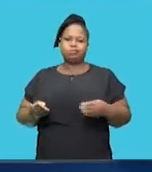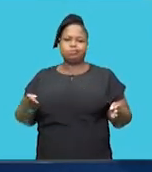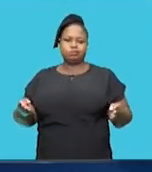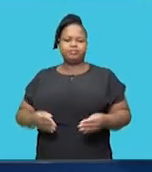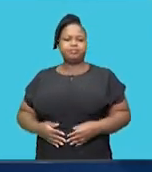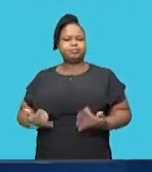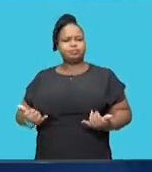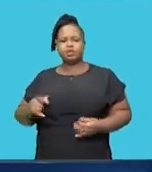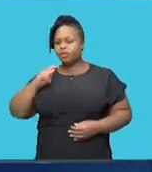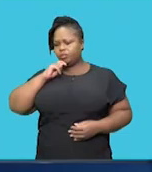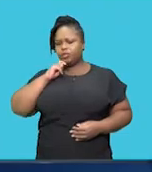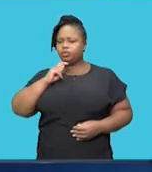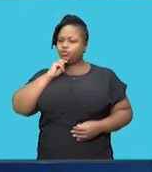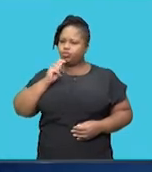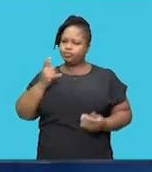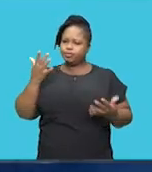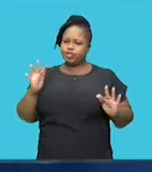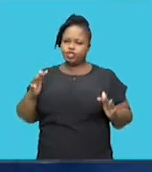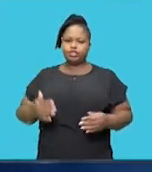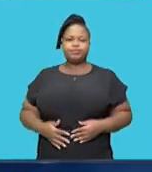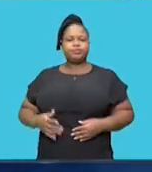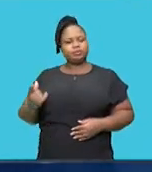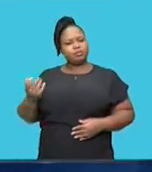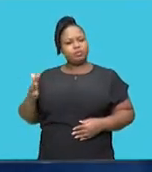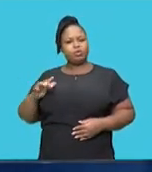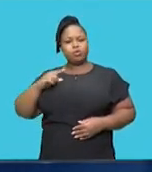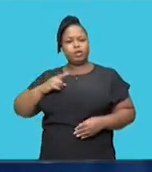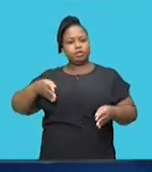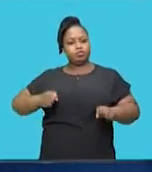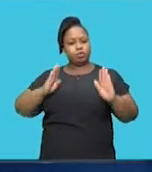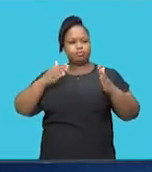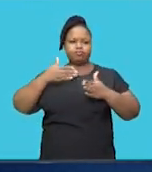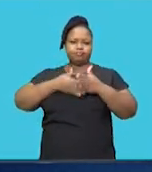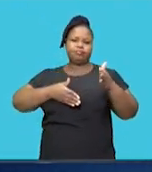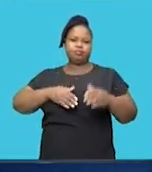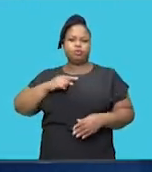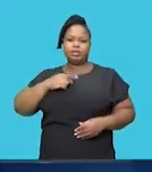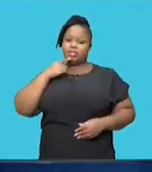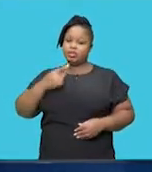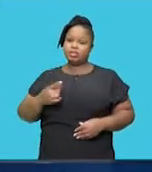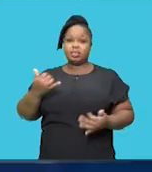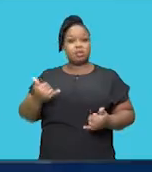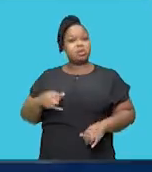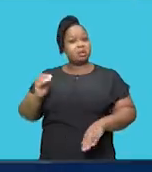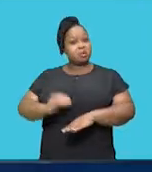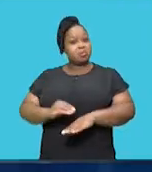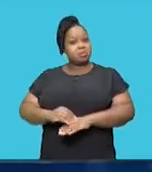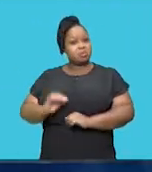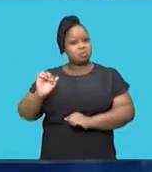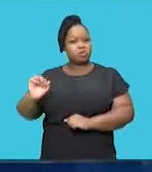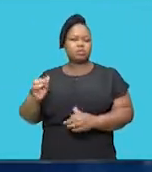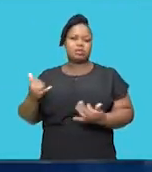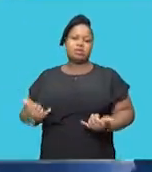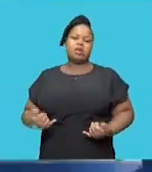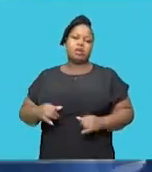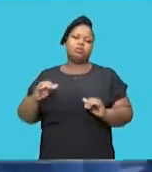yanamhlanje basigcinile isifungo sabo njengoba bebavala iindlela bememelela ukuba iingxaki zabo zinikwe